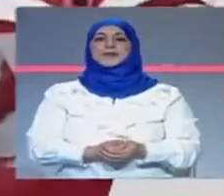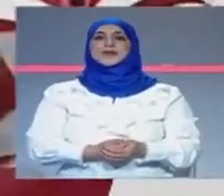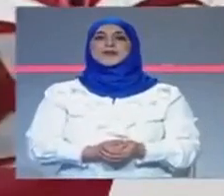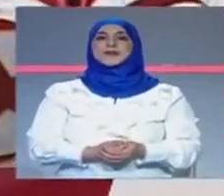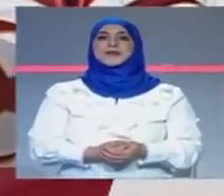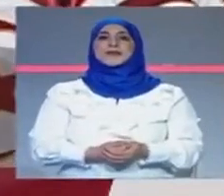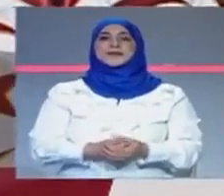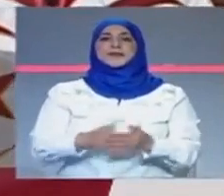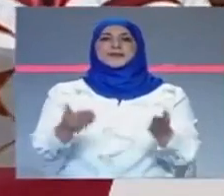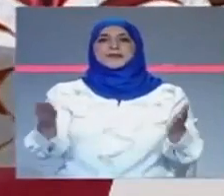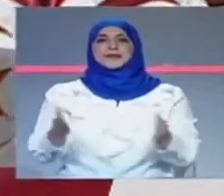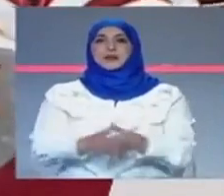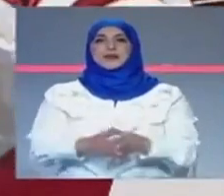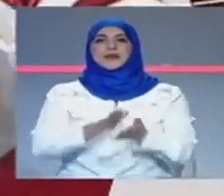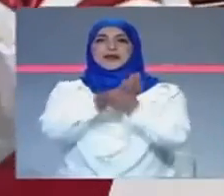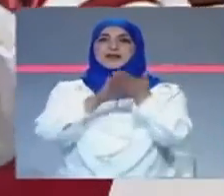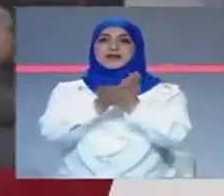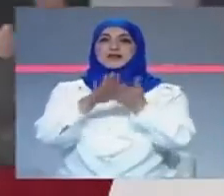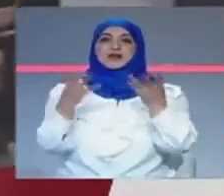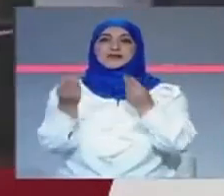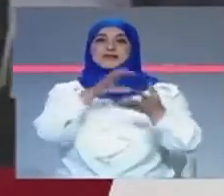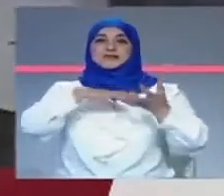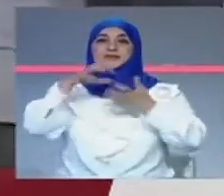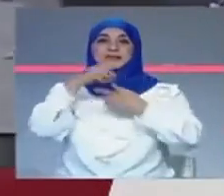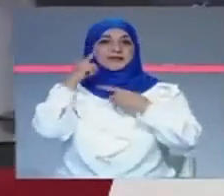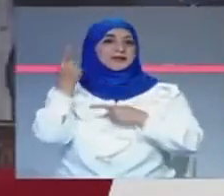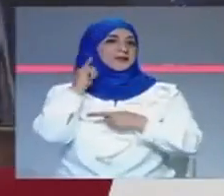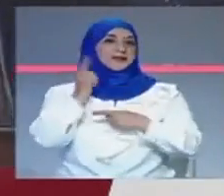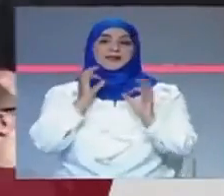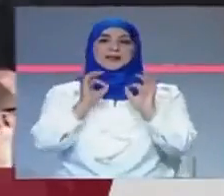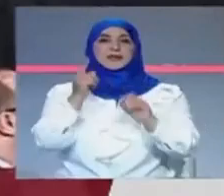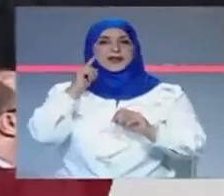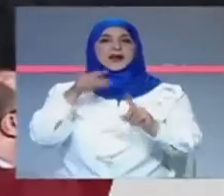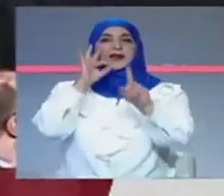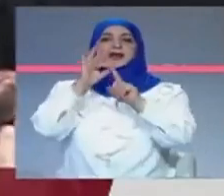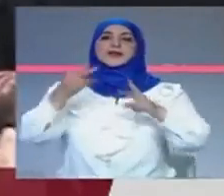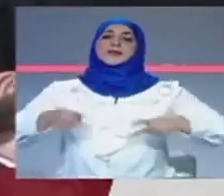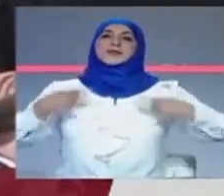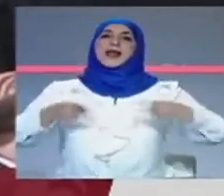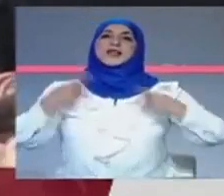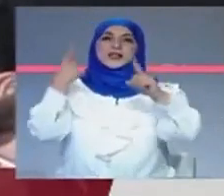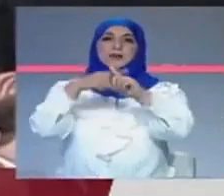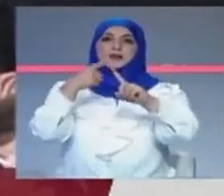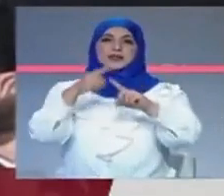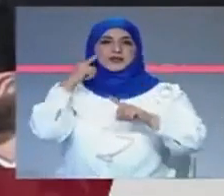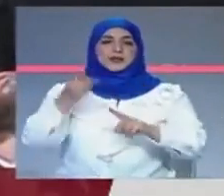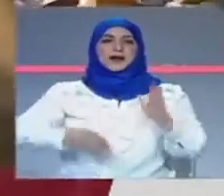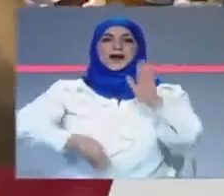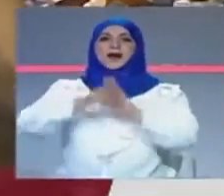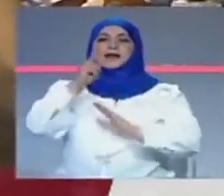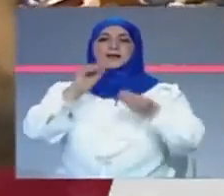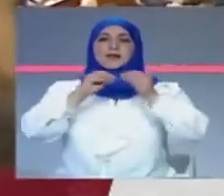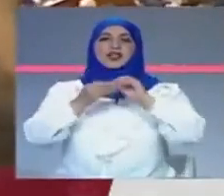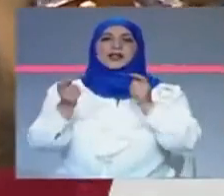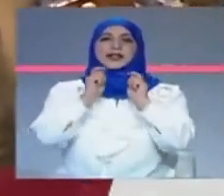ويرى المراقبون انها فشلت فشلا ذريعا في تحقيق العيش الكريم للمواطنين مع كثره الصراعات السياسيه